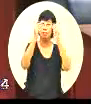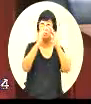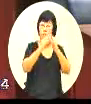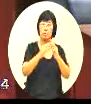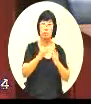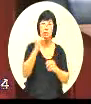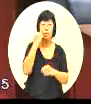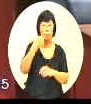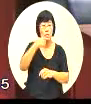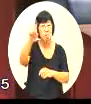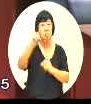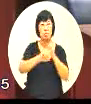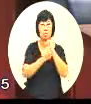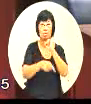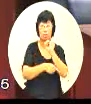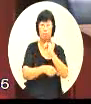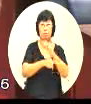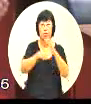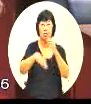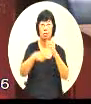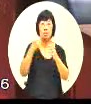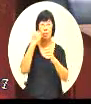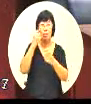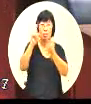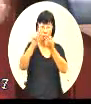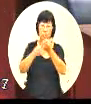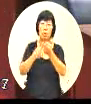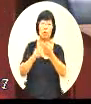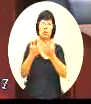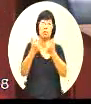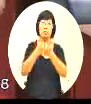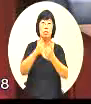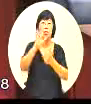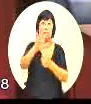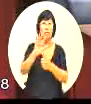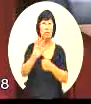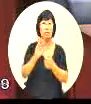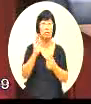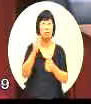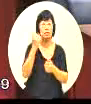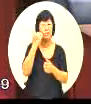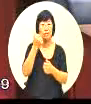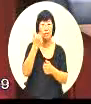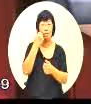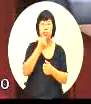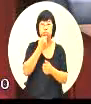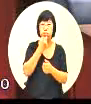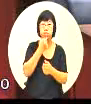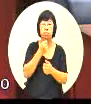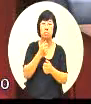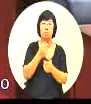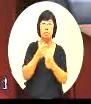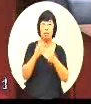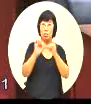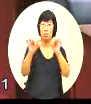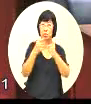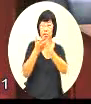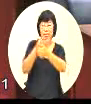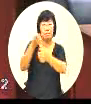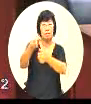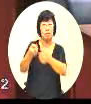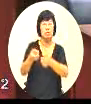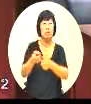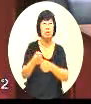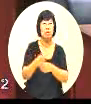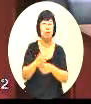嘛拎掉？你们才有机会嘛。那如果没有，谁敢把土地给你们？那是不对的。我也跟他讲，